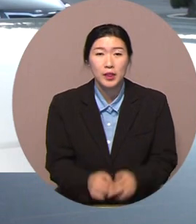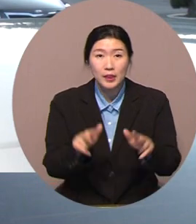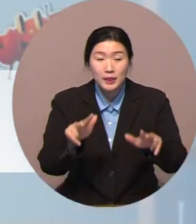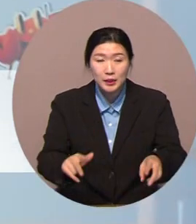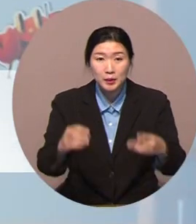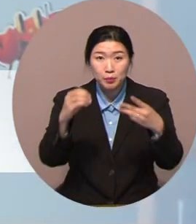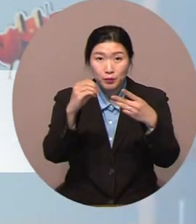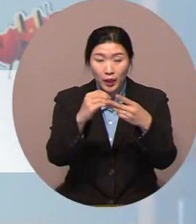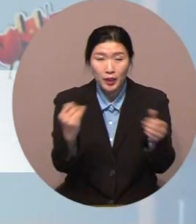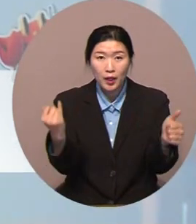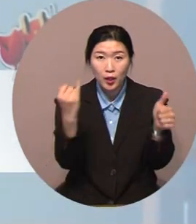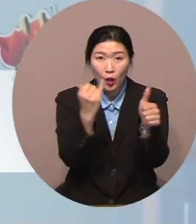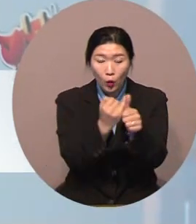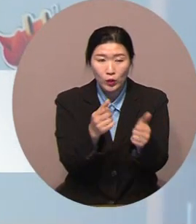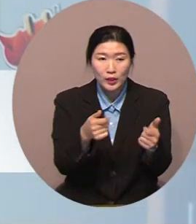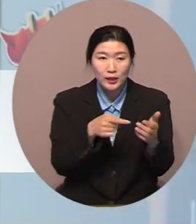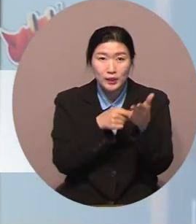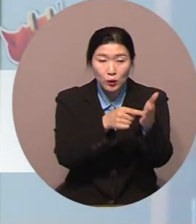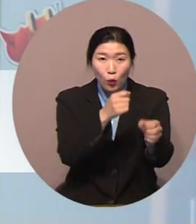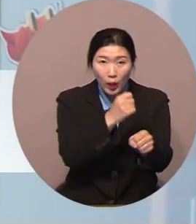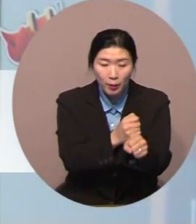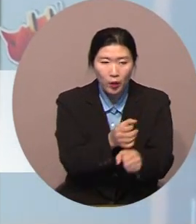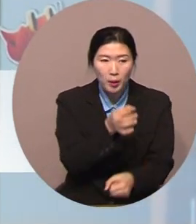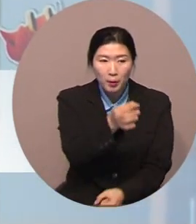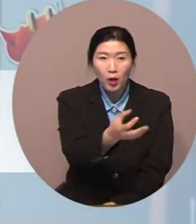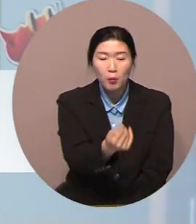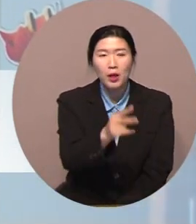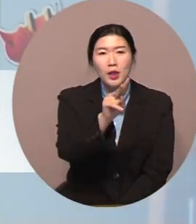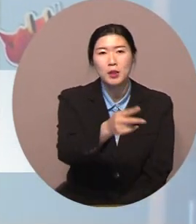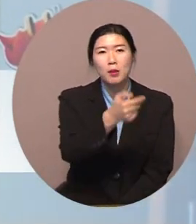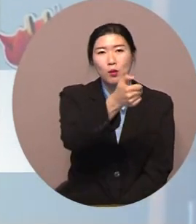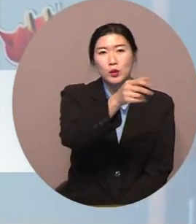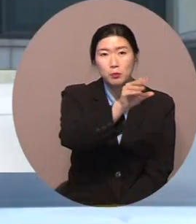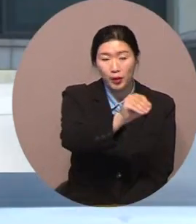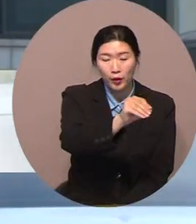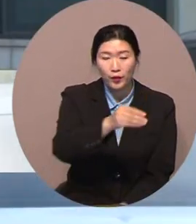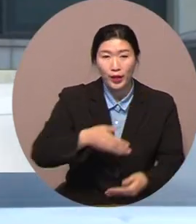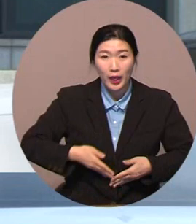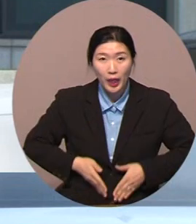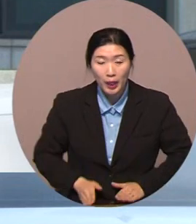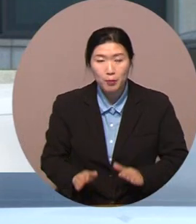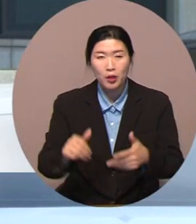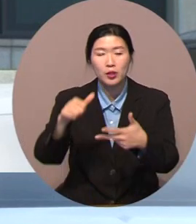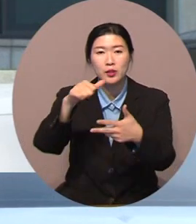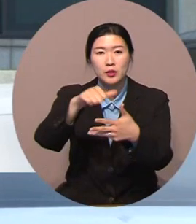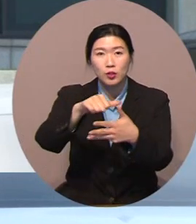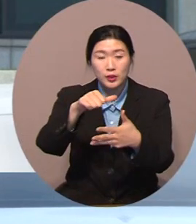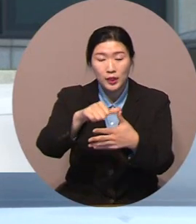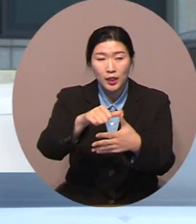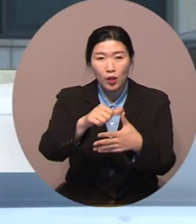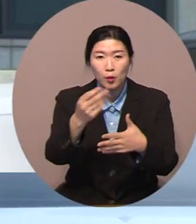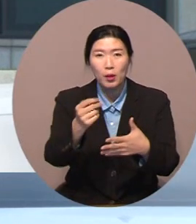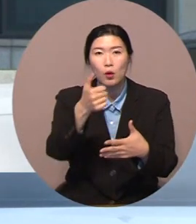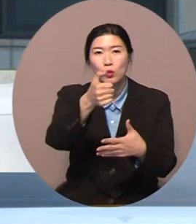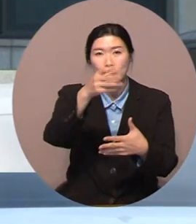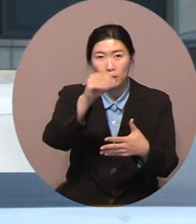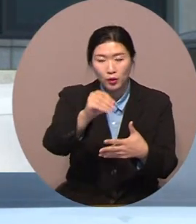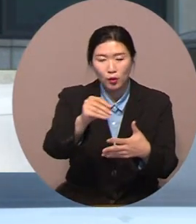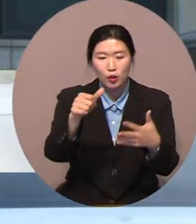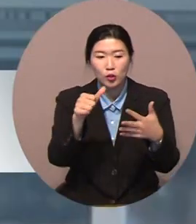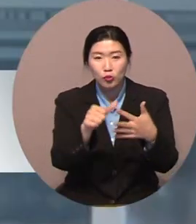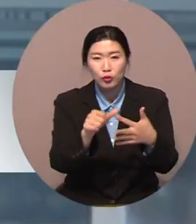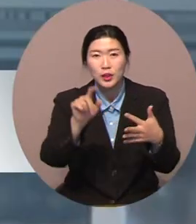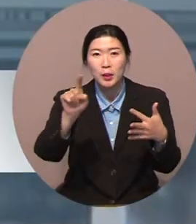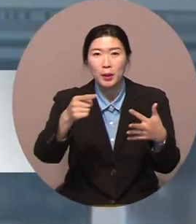현재 혼인 신고를 하면 총 250만 원의 결혼 장려금을 지급하고 출산 장려금은 첫째 50만 원